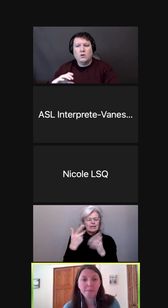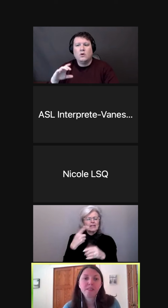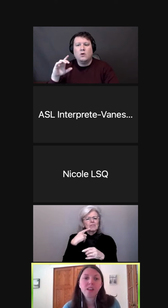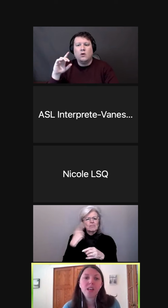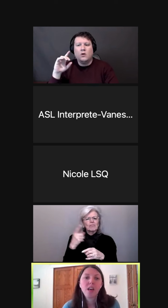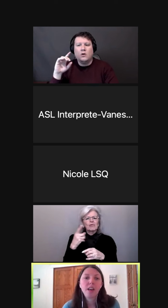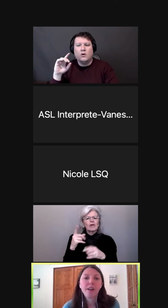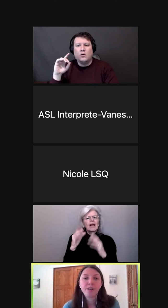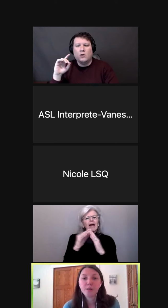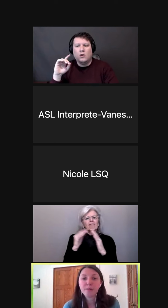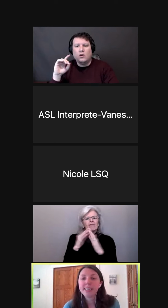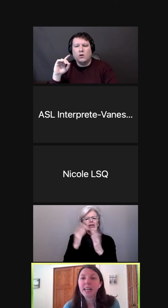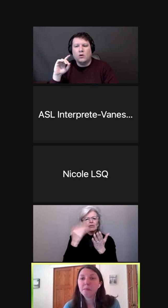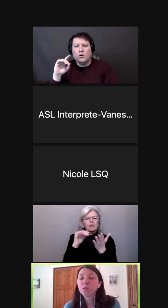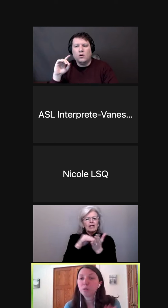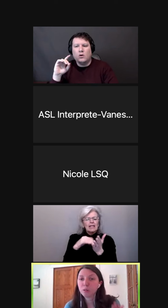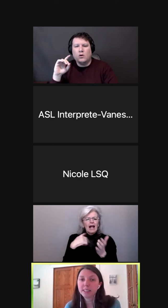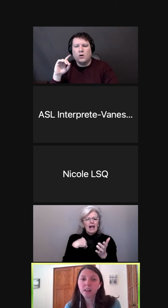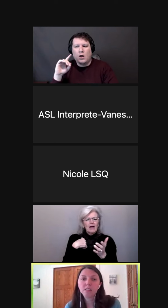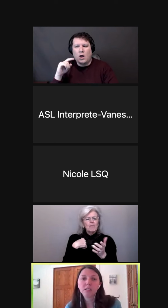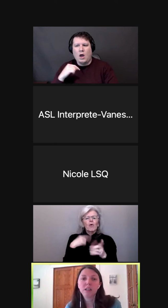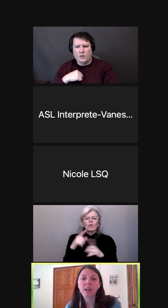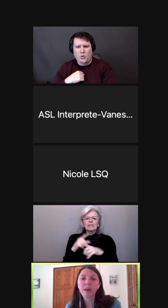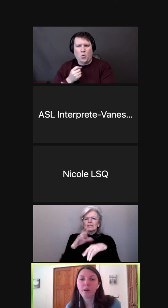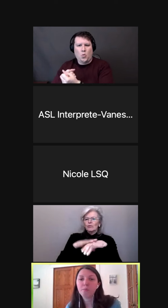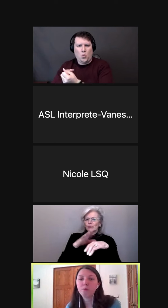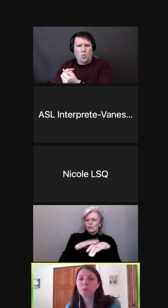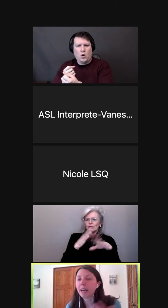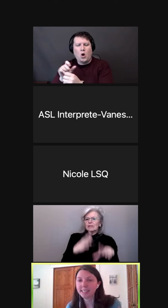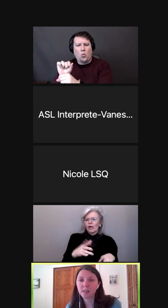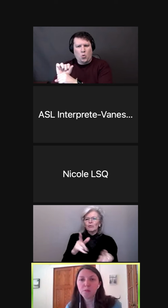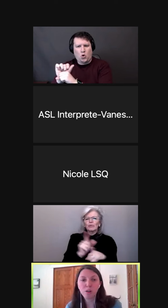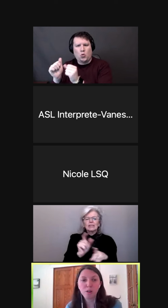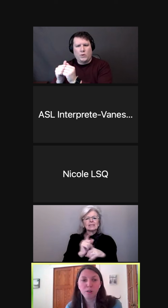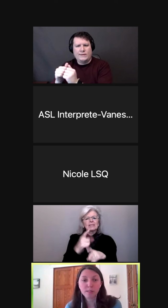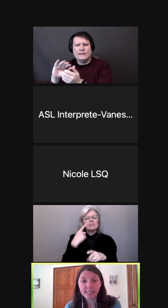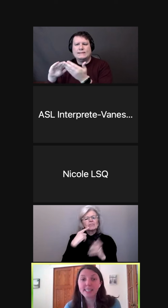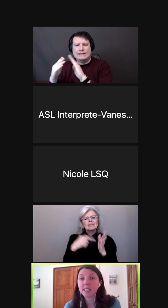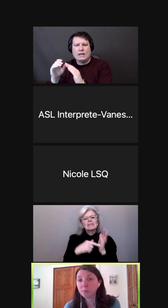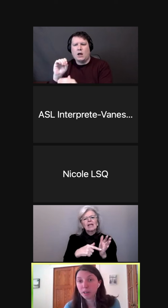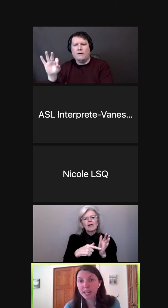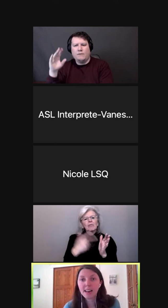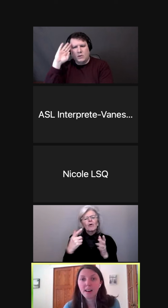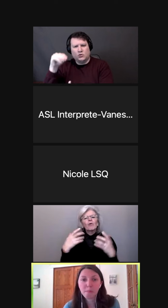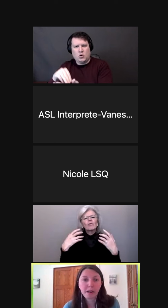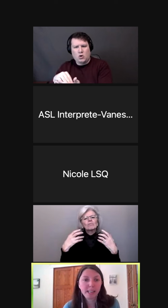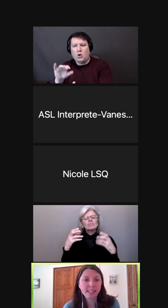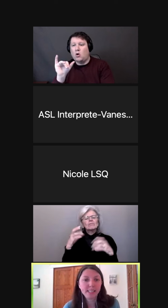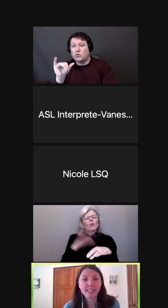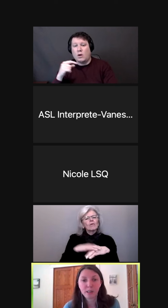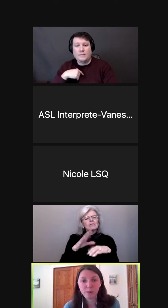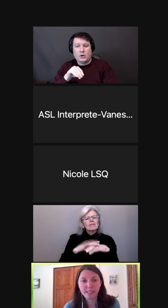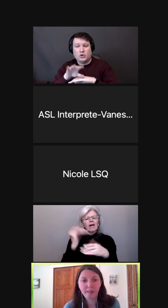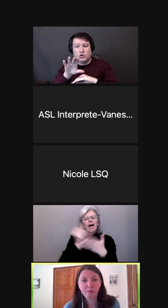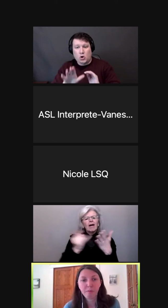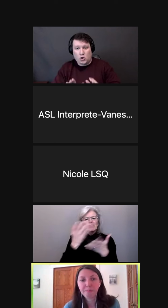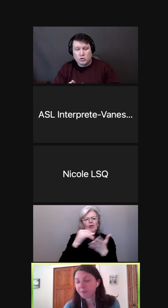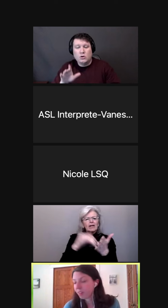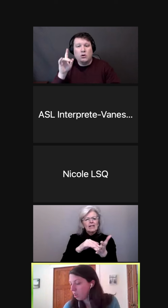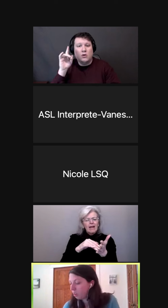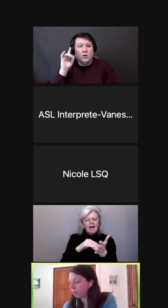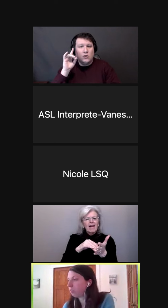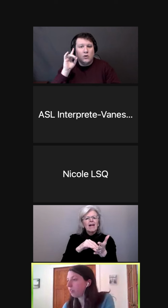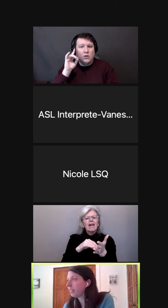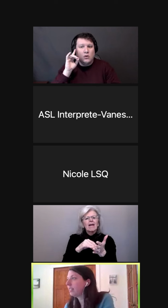ville de Montréal. Je suis également consultante pour, par exemple, le Conseil des arts de Montréal en pratiques inclusives.